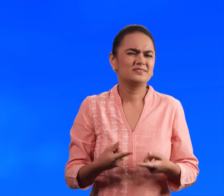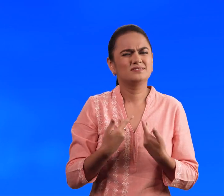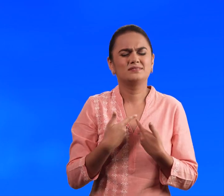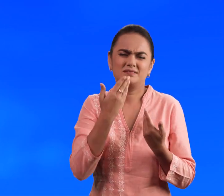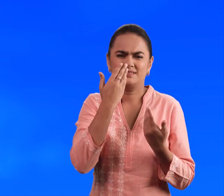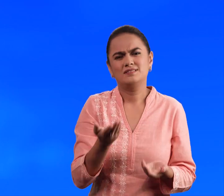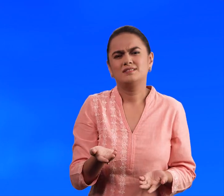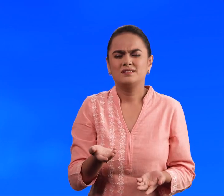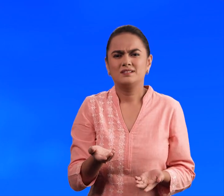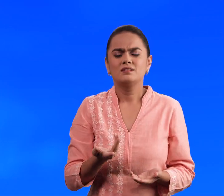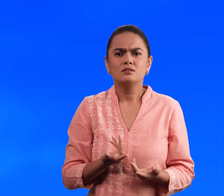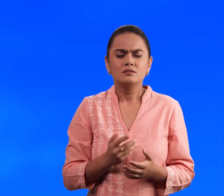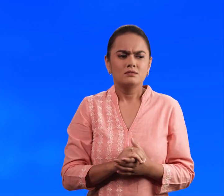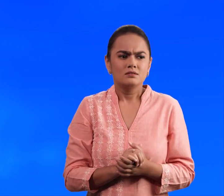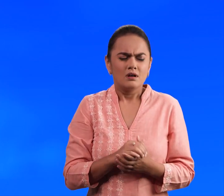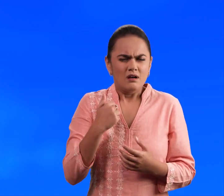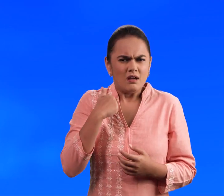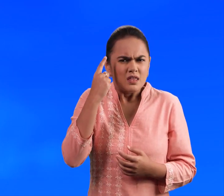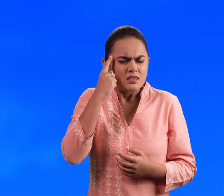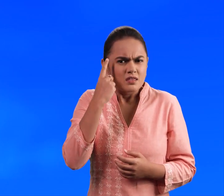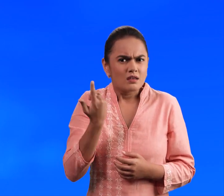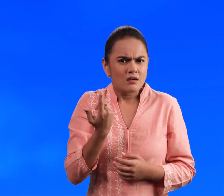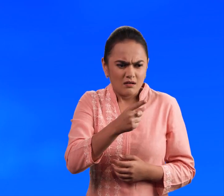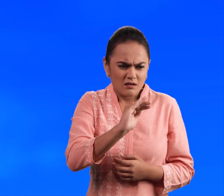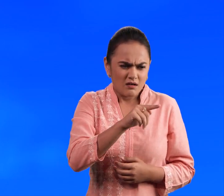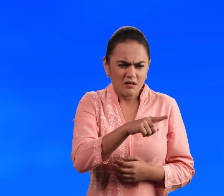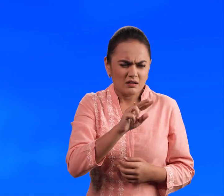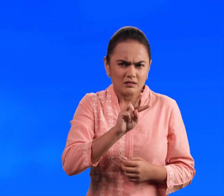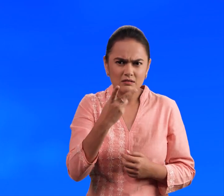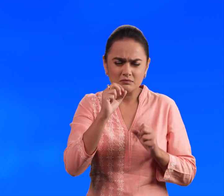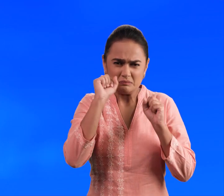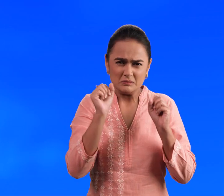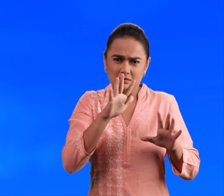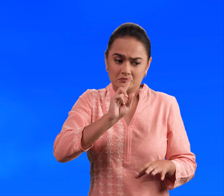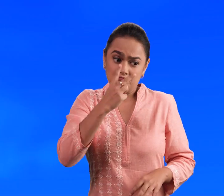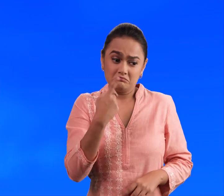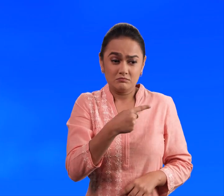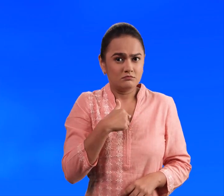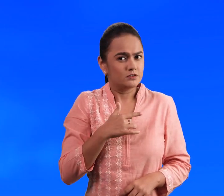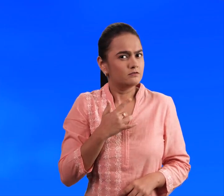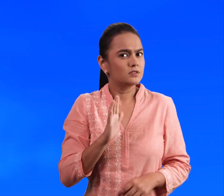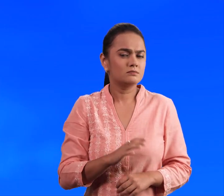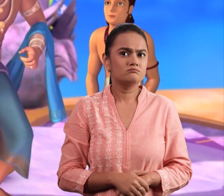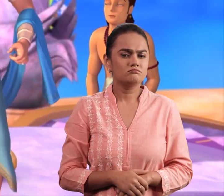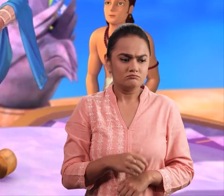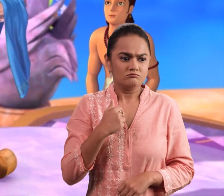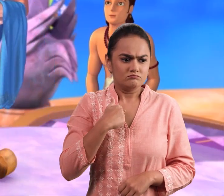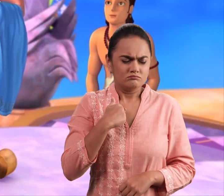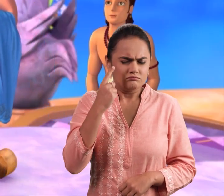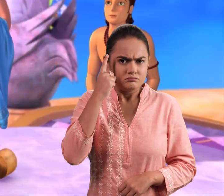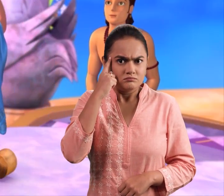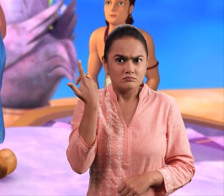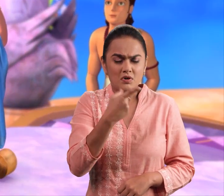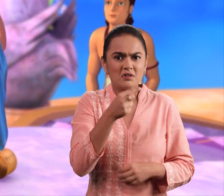है। इसलिए मुझे तो यही लगता है कि ये बालक अवश्य ही कोई मायावी शक्ति है।